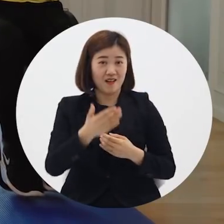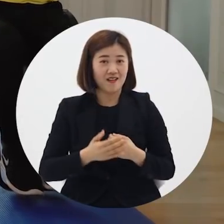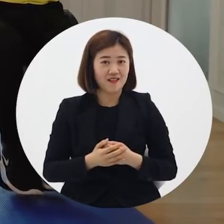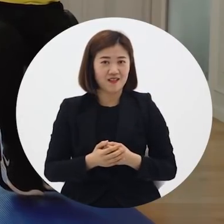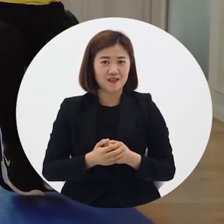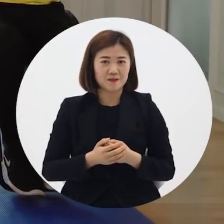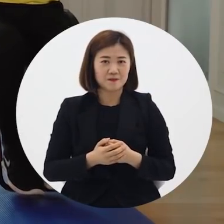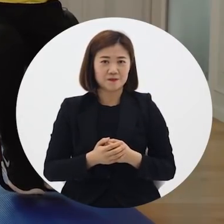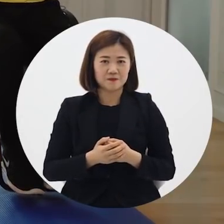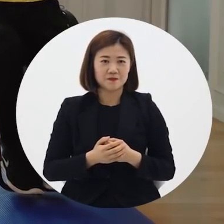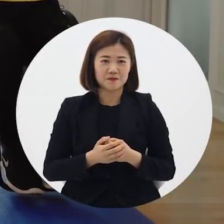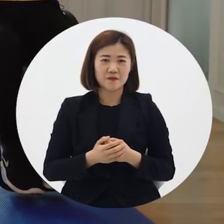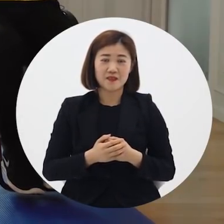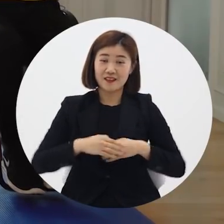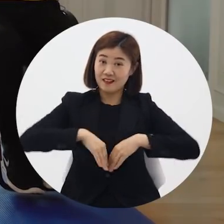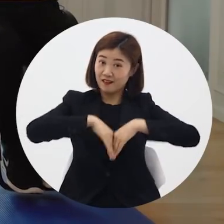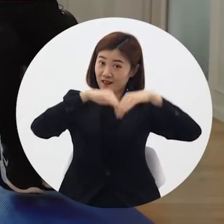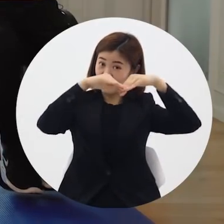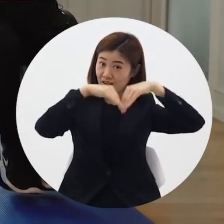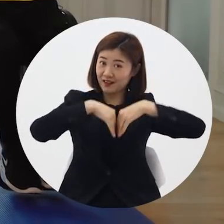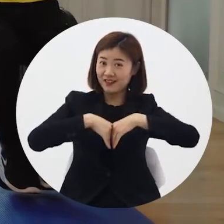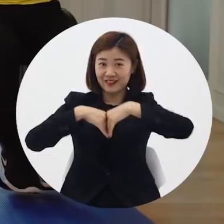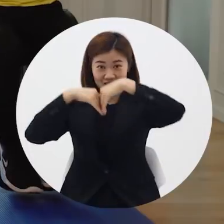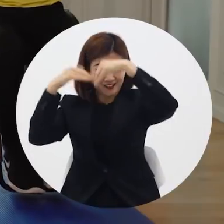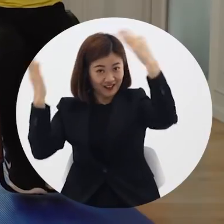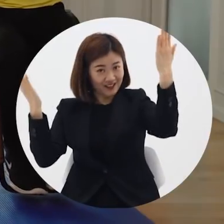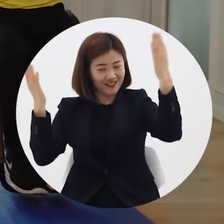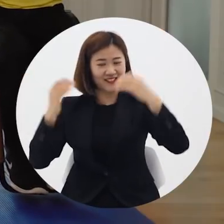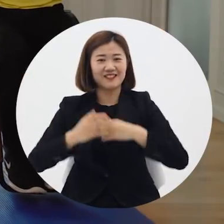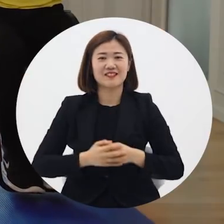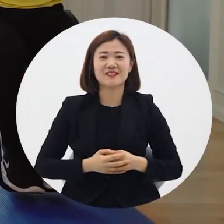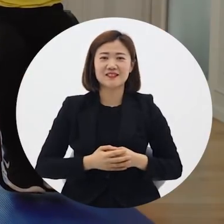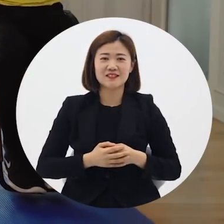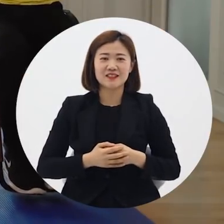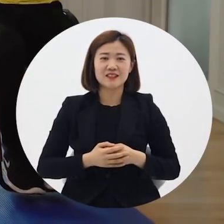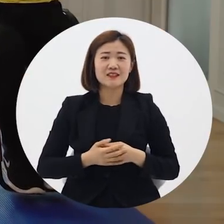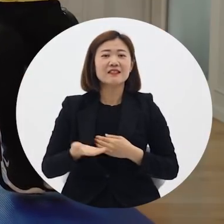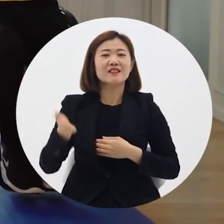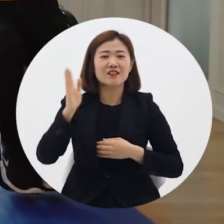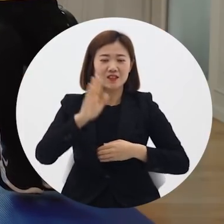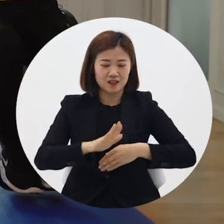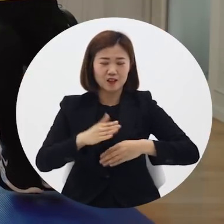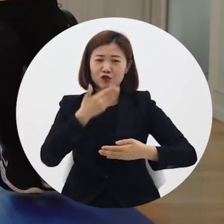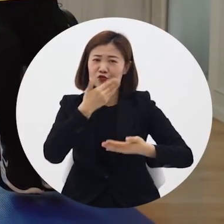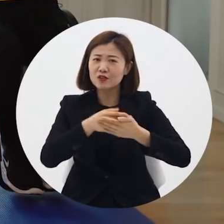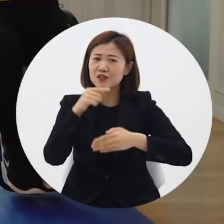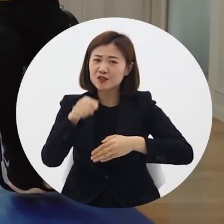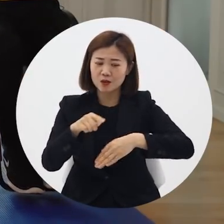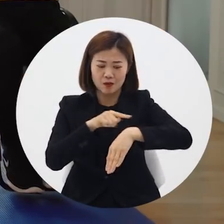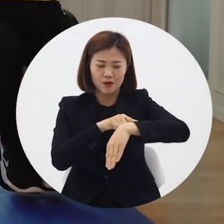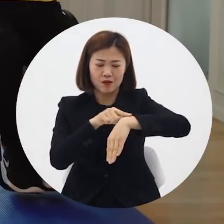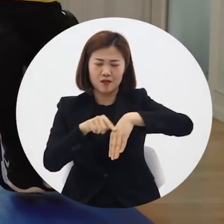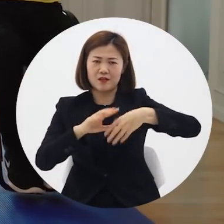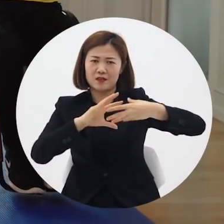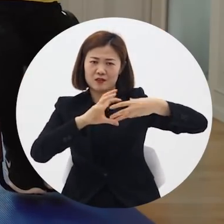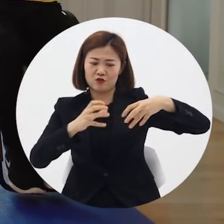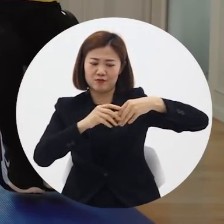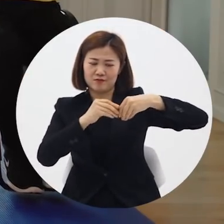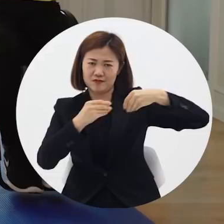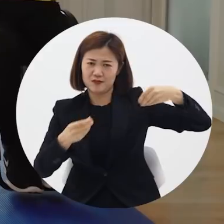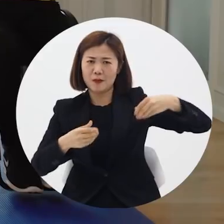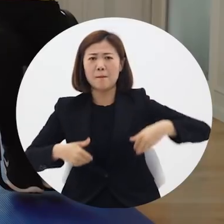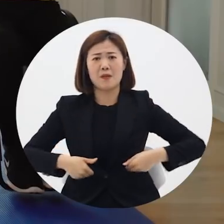예. 이렇게? 예. 아, 이렇게. 자, 근데 포인트는 손등이 당겨야 되죠. 아, 손등이 당기는